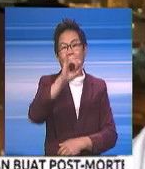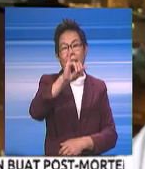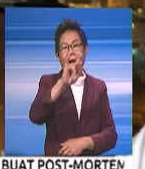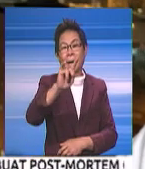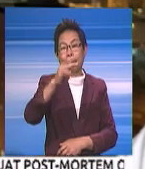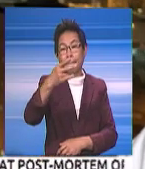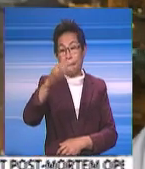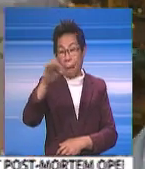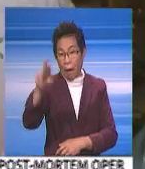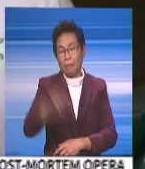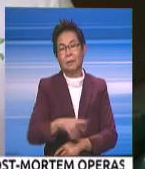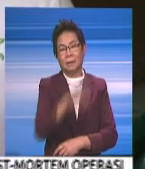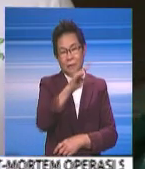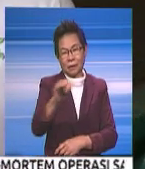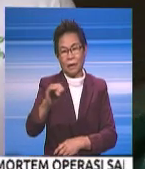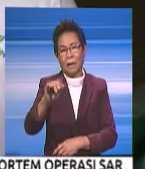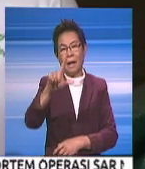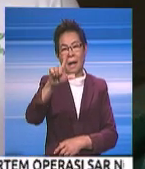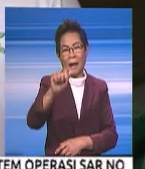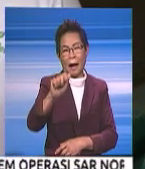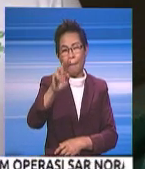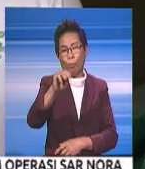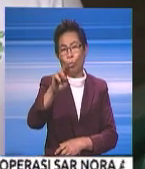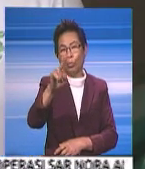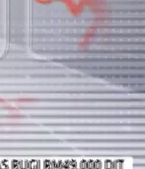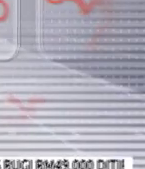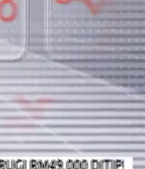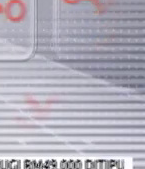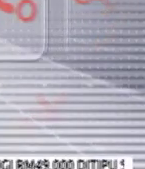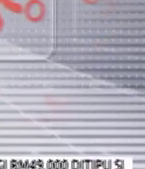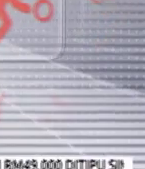Rizal Bahari dan Lahmudin Jamaluddin.